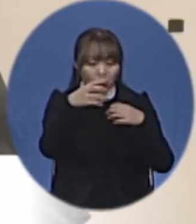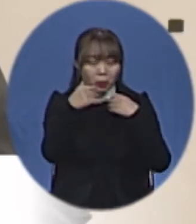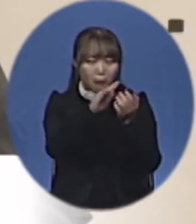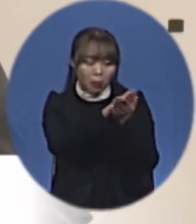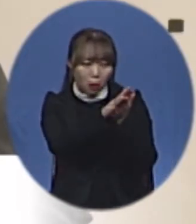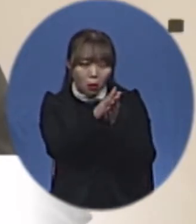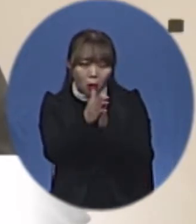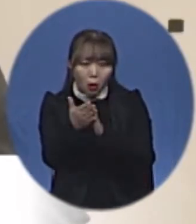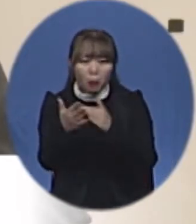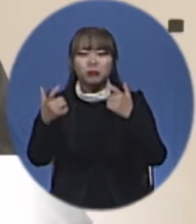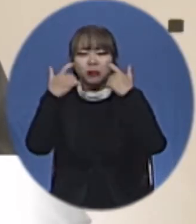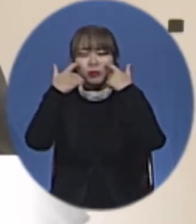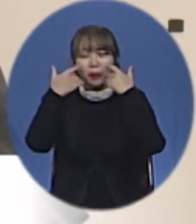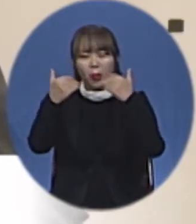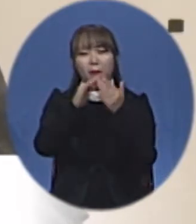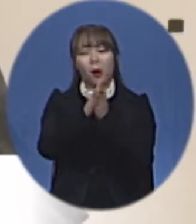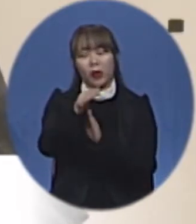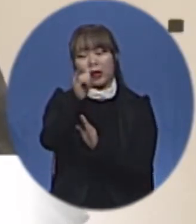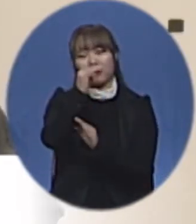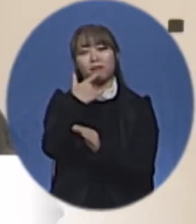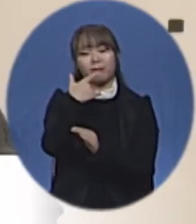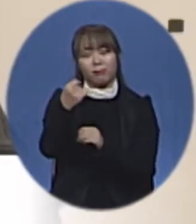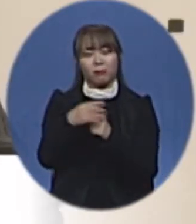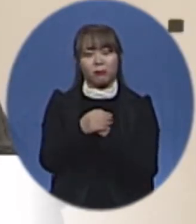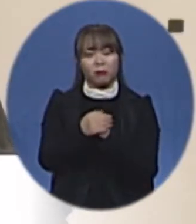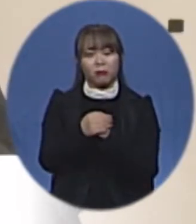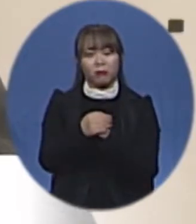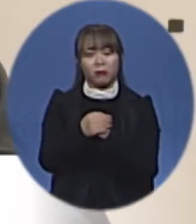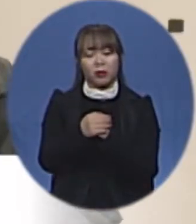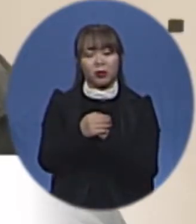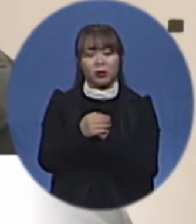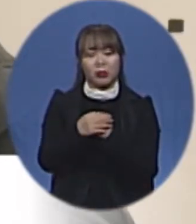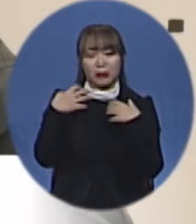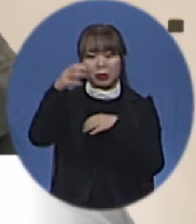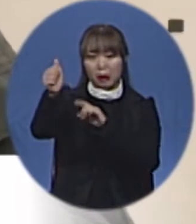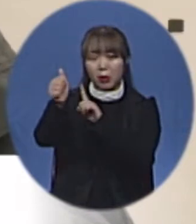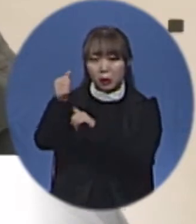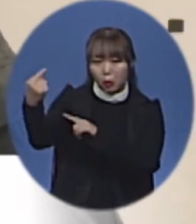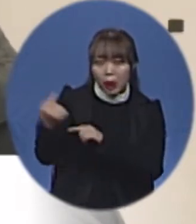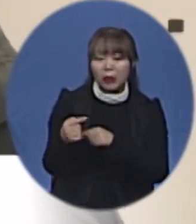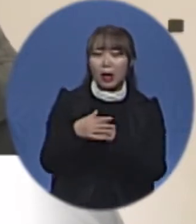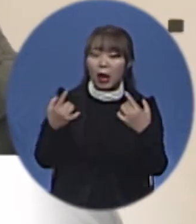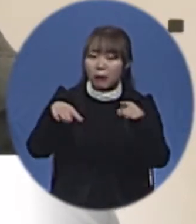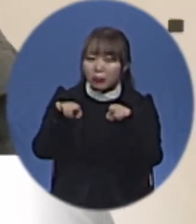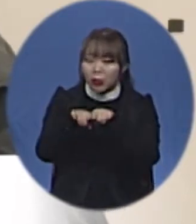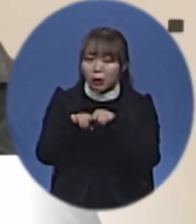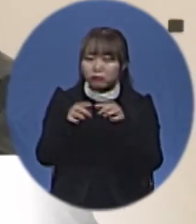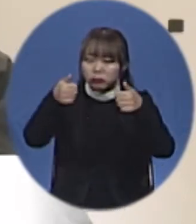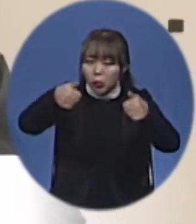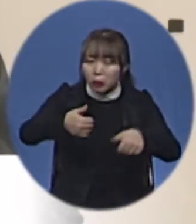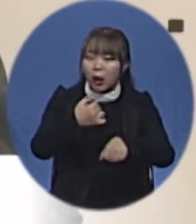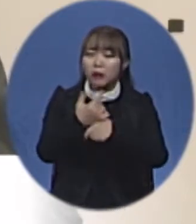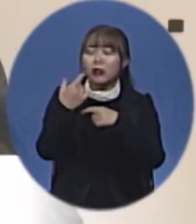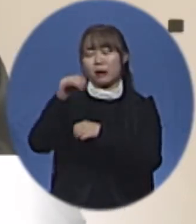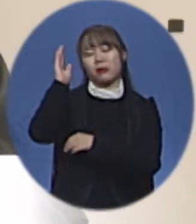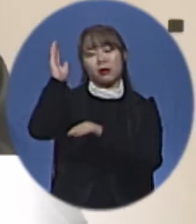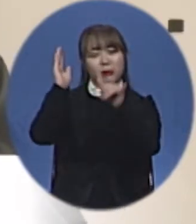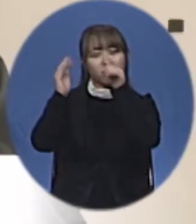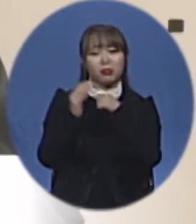변화는 분명하게 변화가 있다. 그런데 장관이 이렇게 와서 같이 조문도 하고 이런 발언을